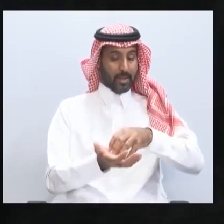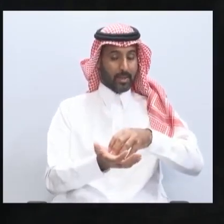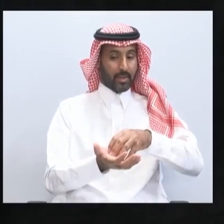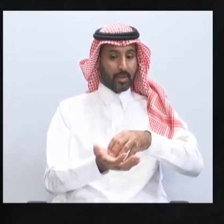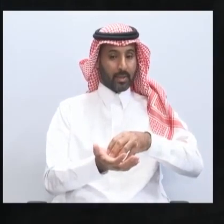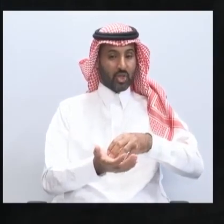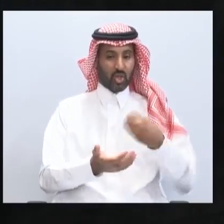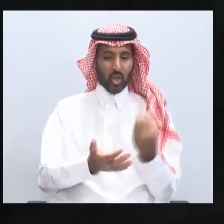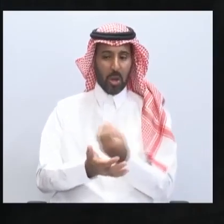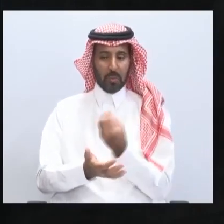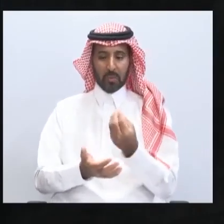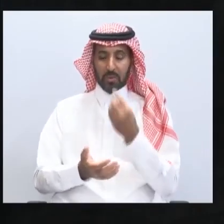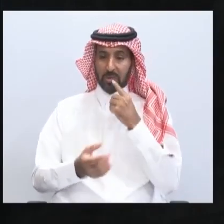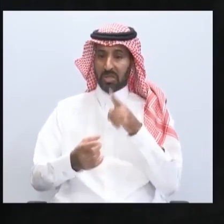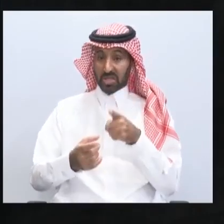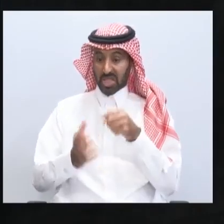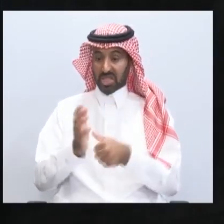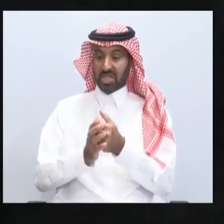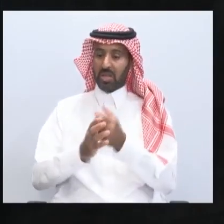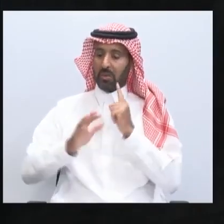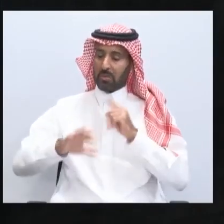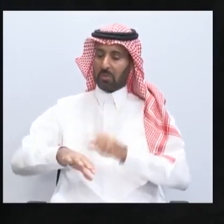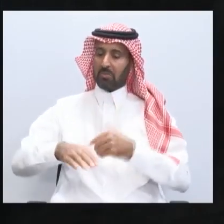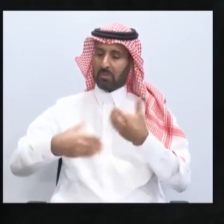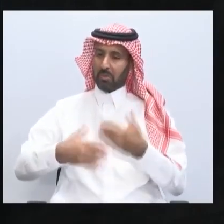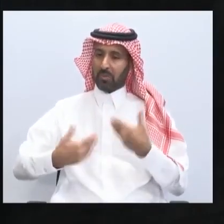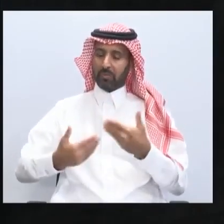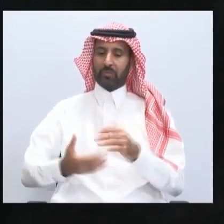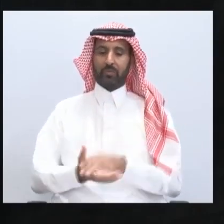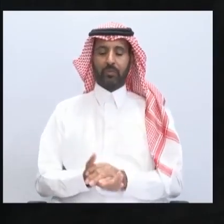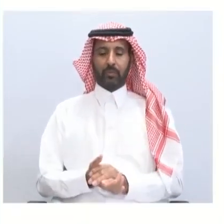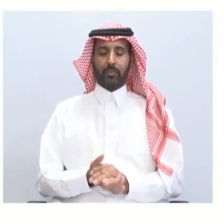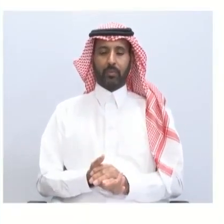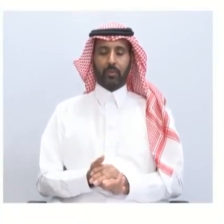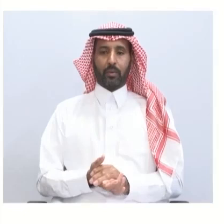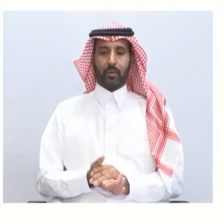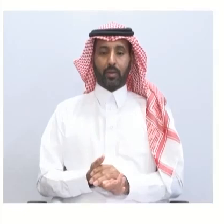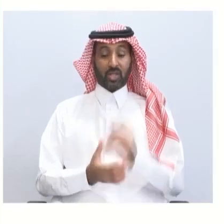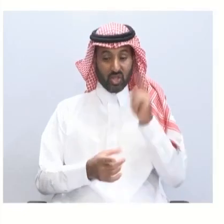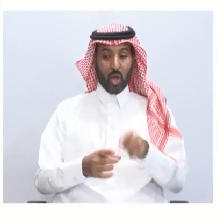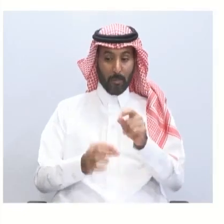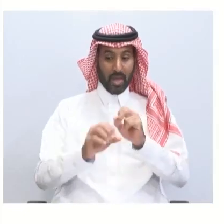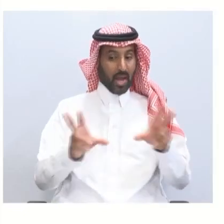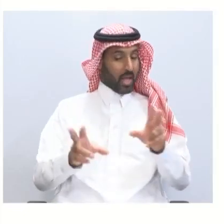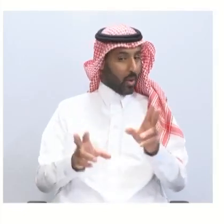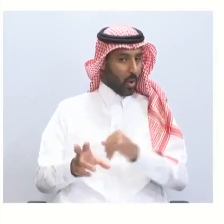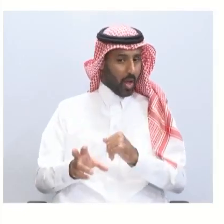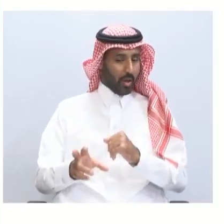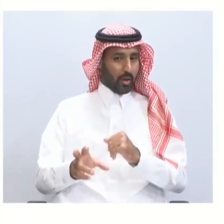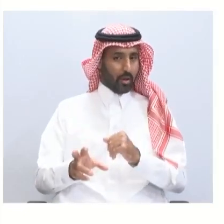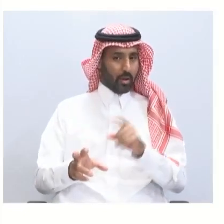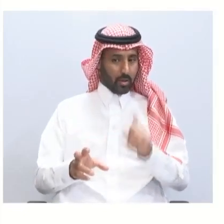سياحيه تستطيع قضاء الوقت فيها هو طعم القرات او